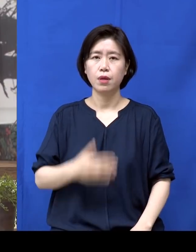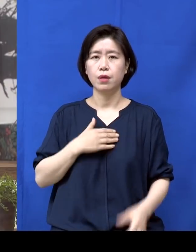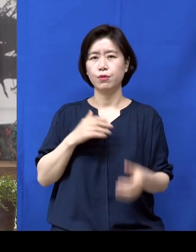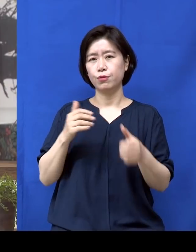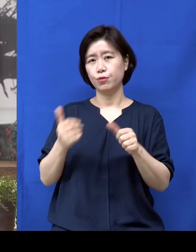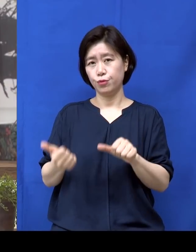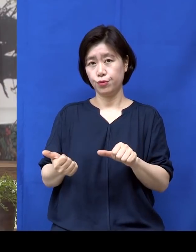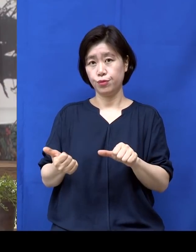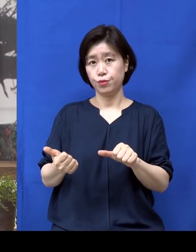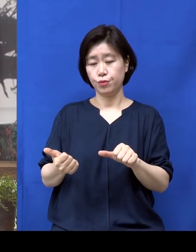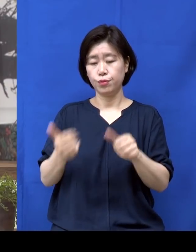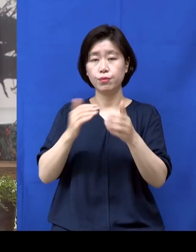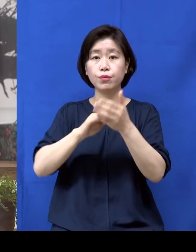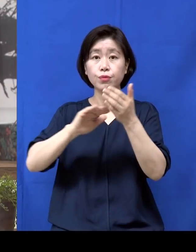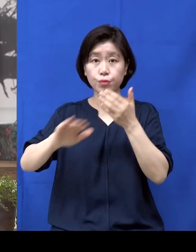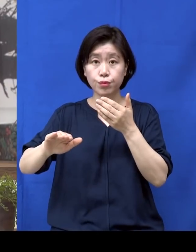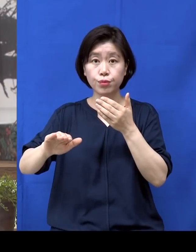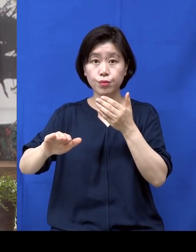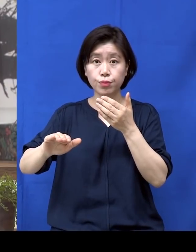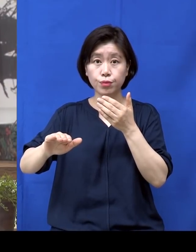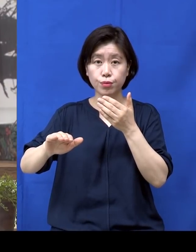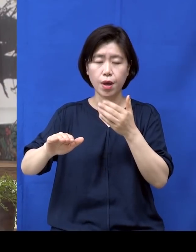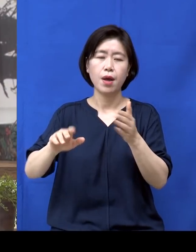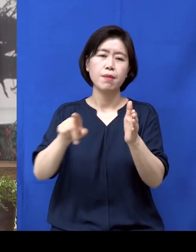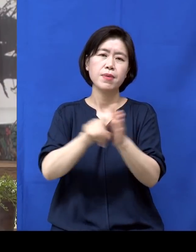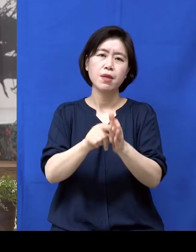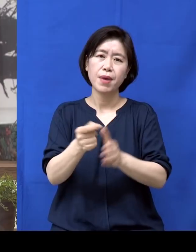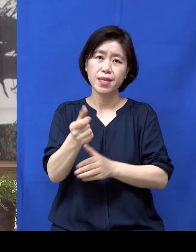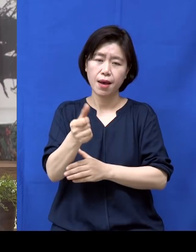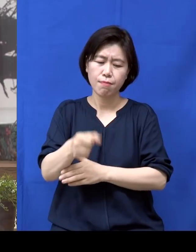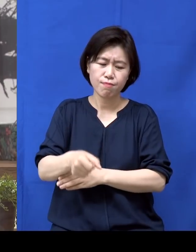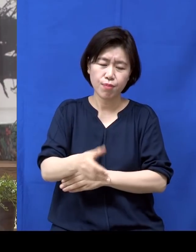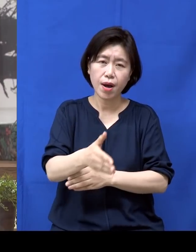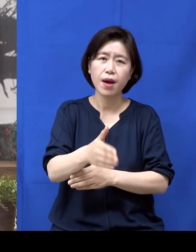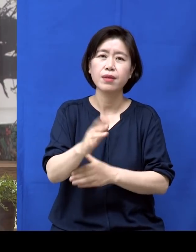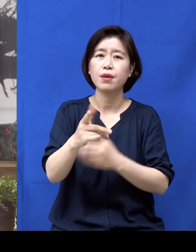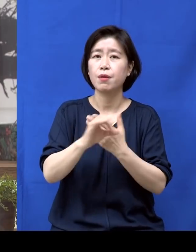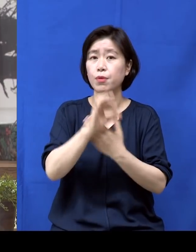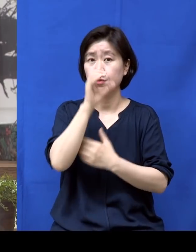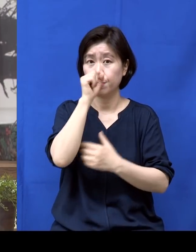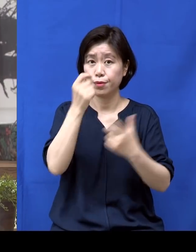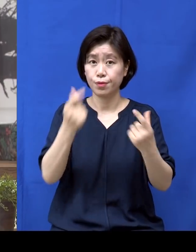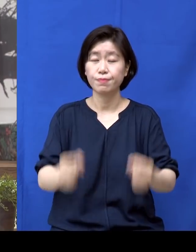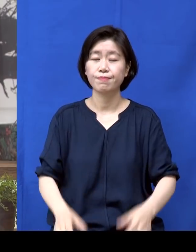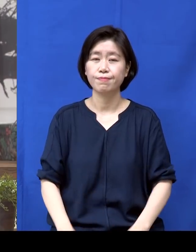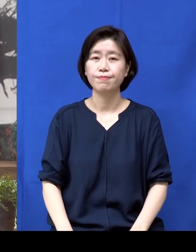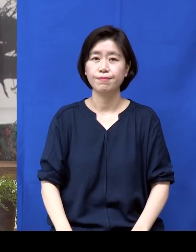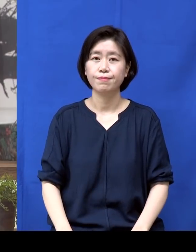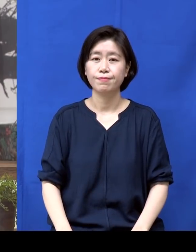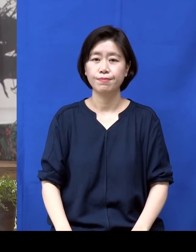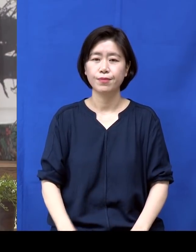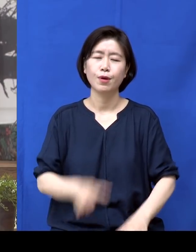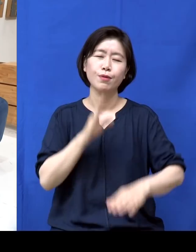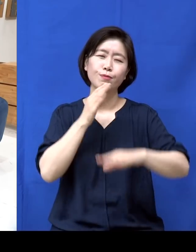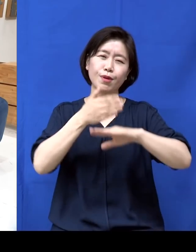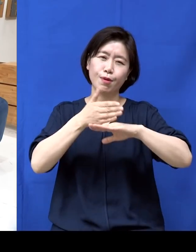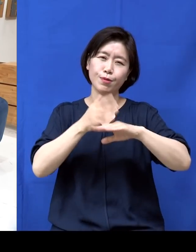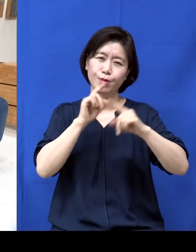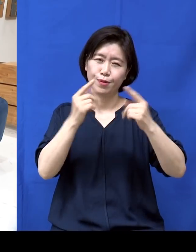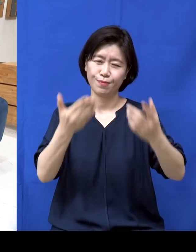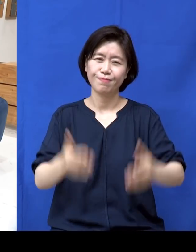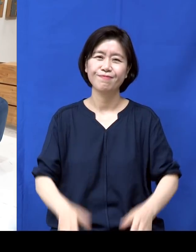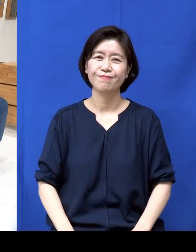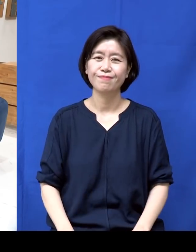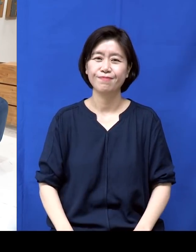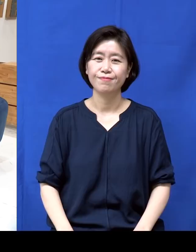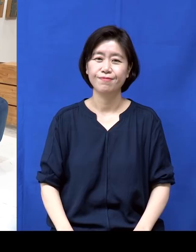뭔가 꿈꾸면서 이 땅에 믿음의 씨앗이 되어서 심기기를 소망하는 하루가 됐던 것 같아요. 네. 그래서 너무 감사하다는 말씀 전해드리고 그러네요.